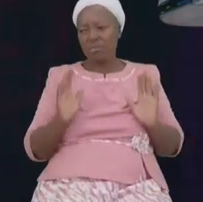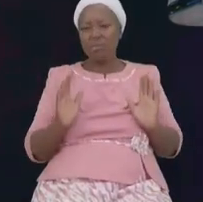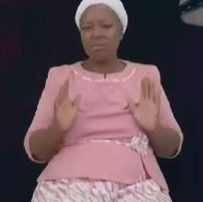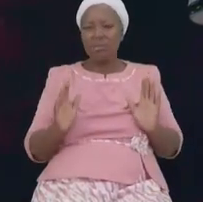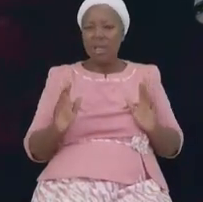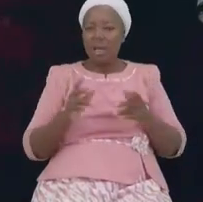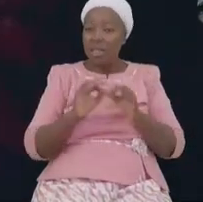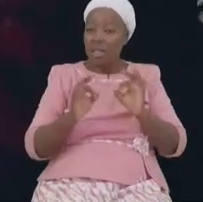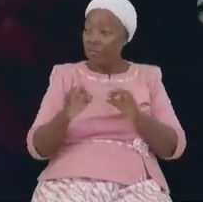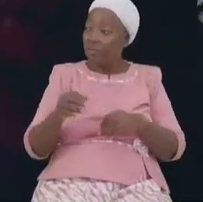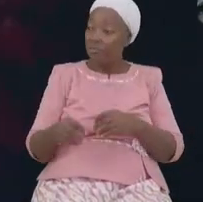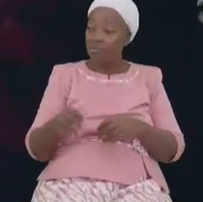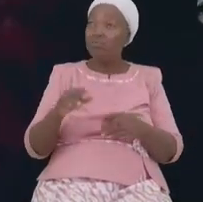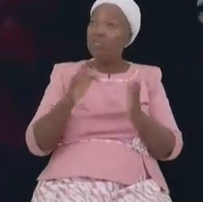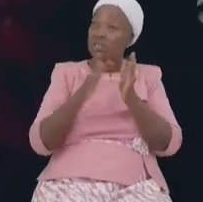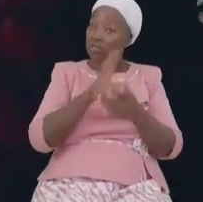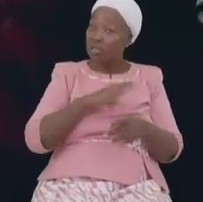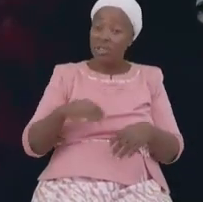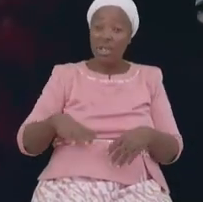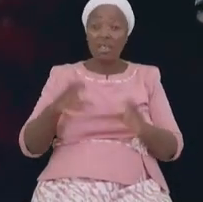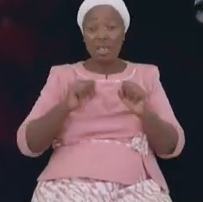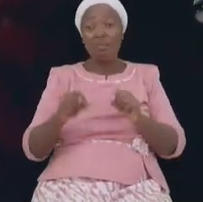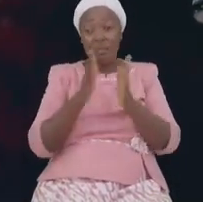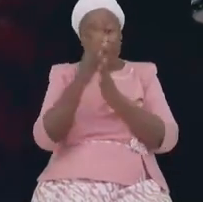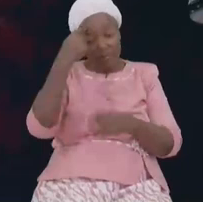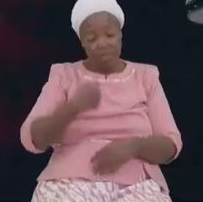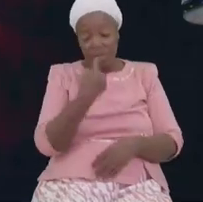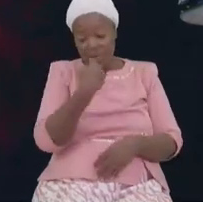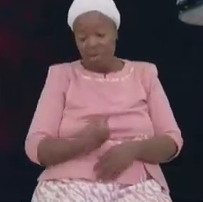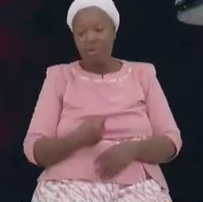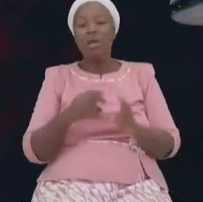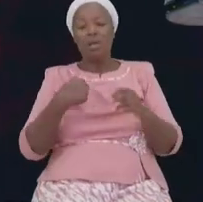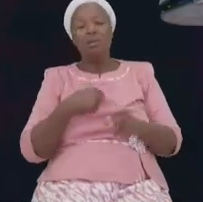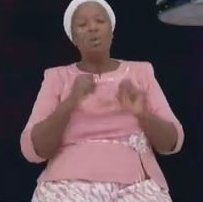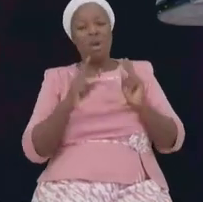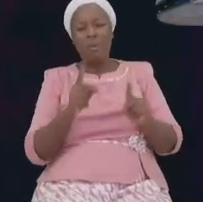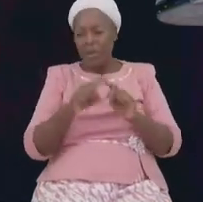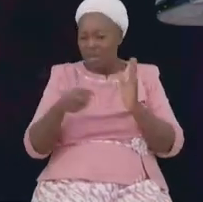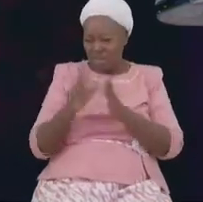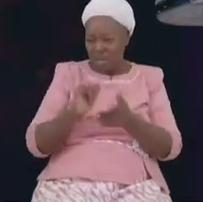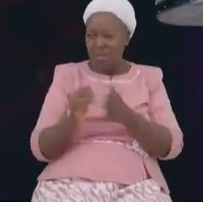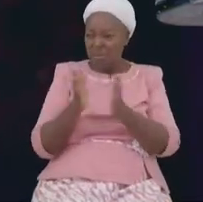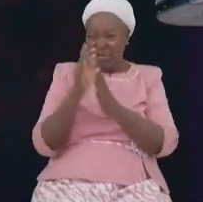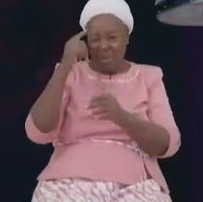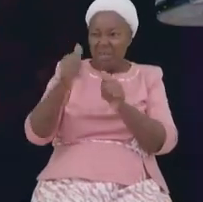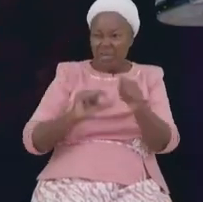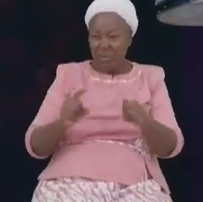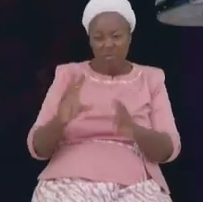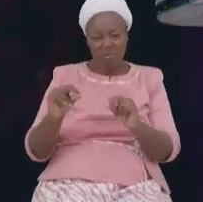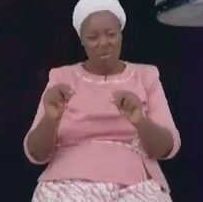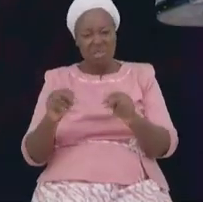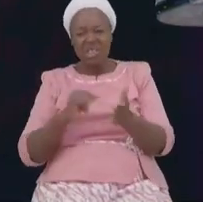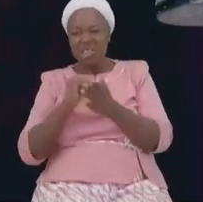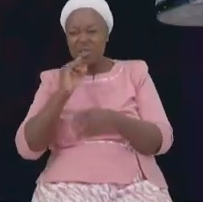cas personnellement, alors je serai guéri. Mais ce qu'il veut faire pour tout le monde, non, moi je ne veux pas ça, c'est pour eux. Il y a des gens, vous